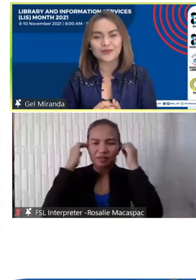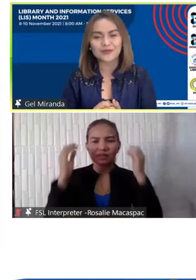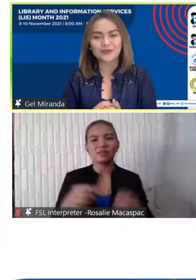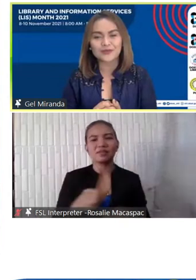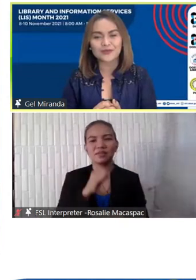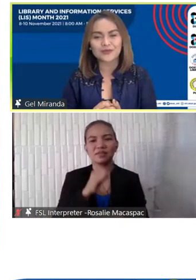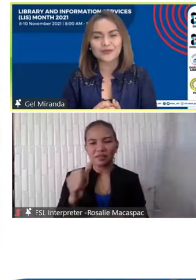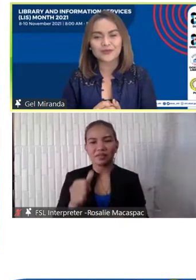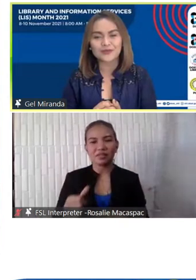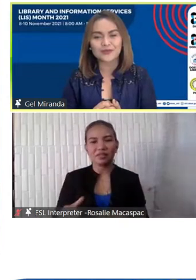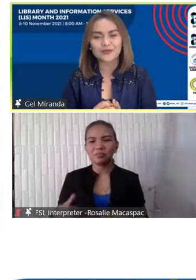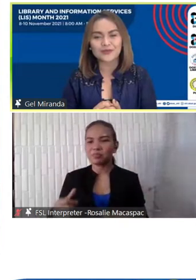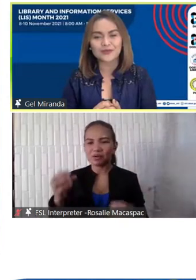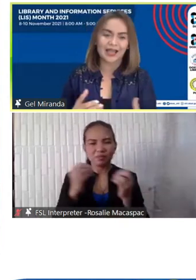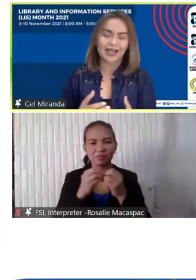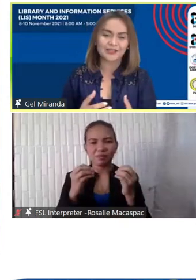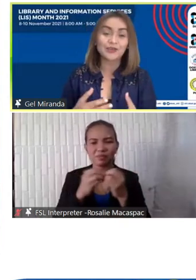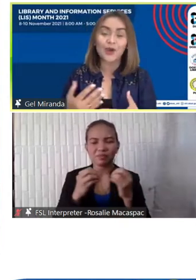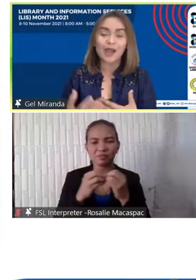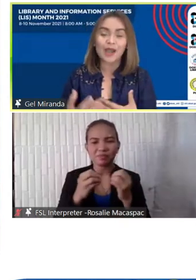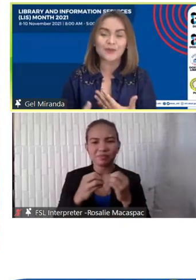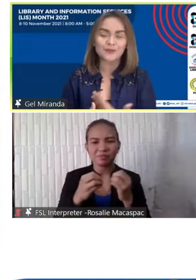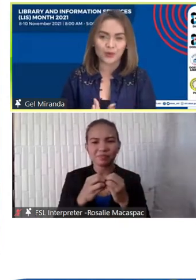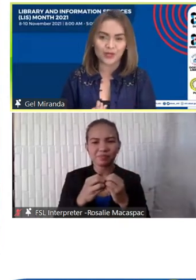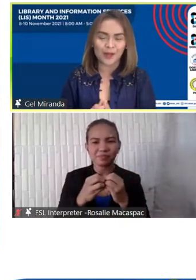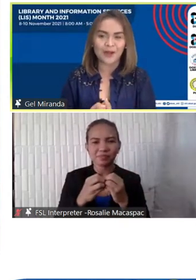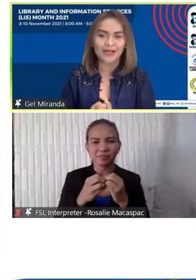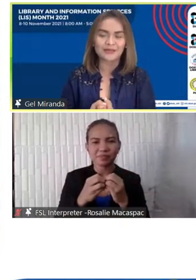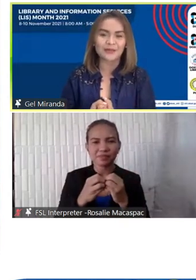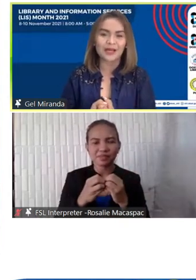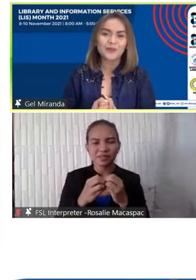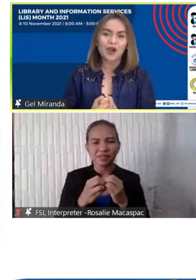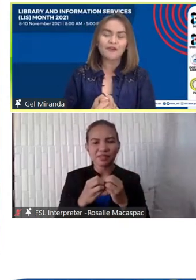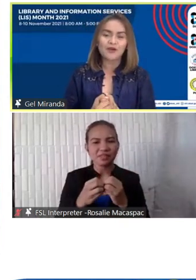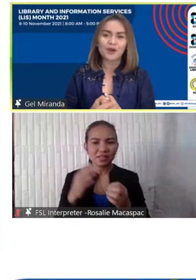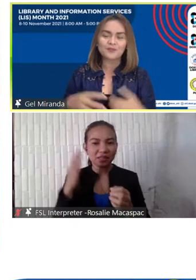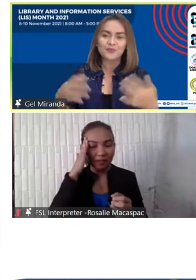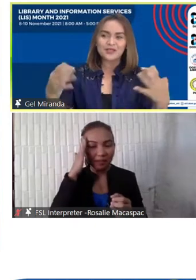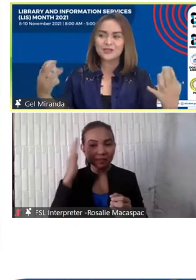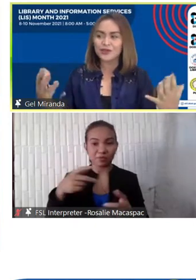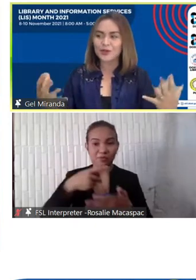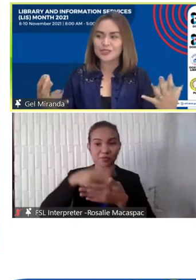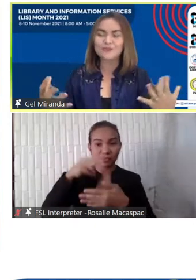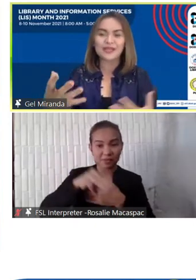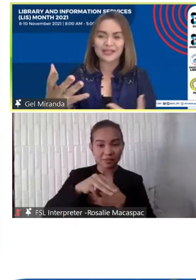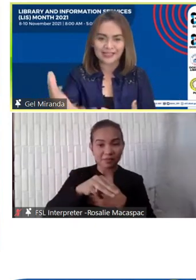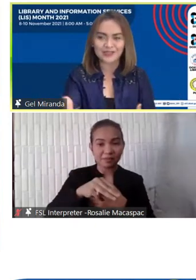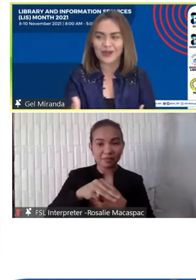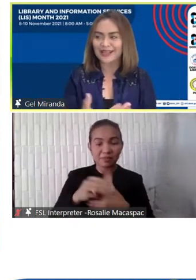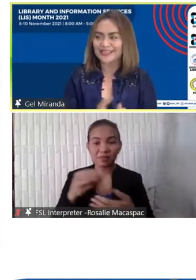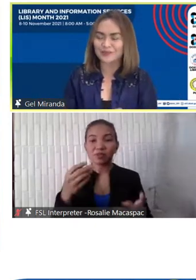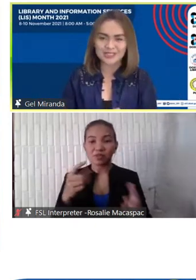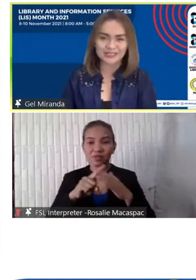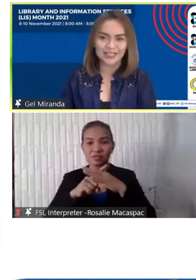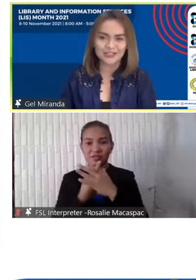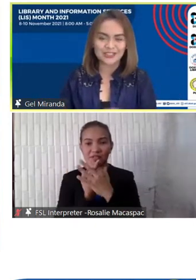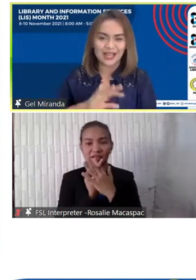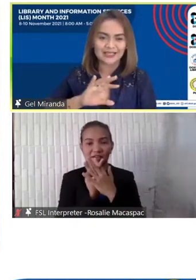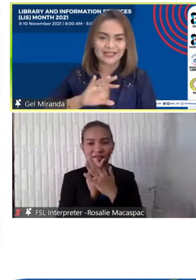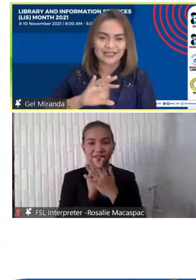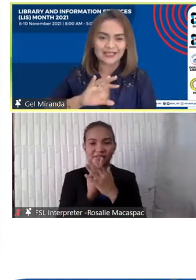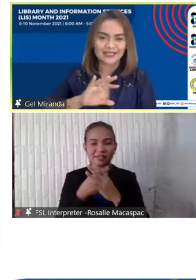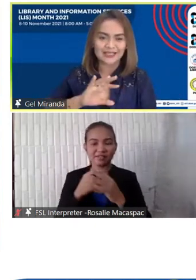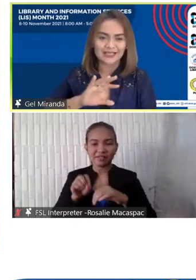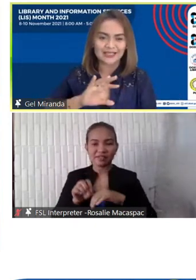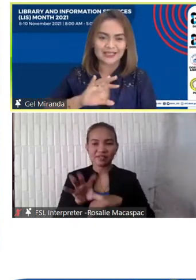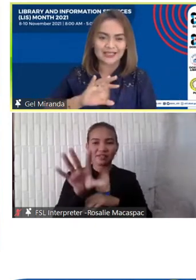hindi pa talaga doon sa yun yung aming programa, di ba? Siguro simulan na natin yung ating presentation sa aking